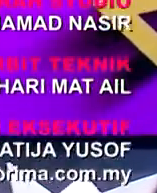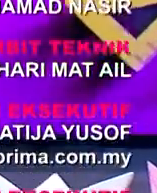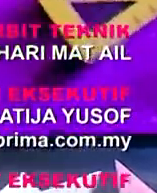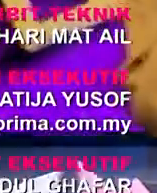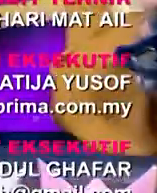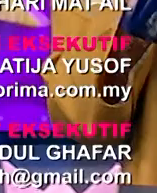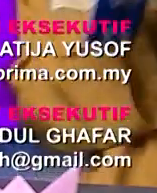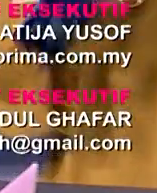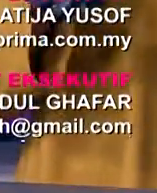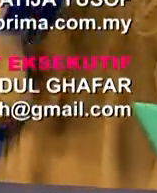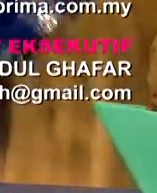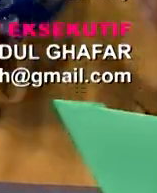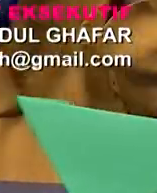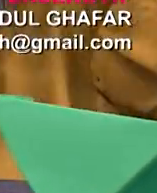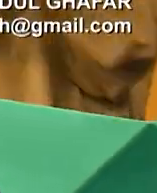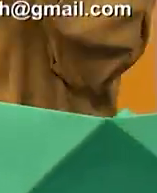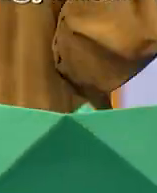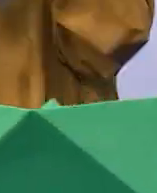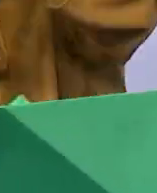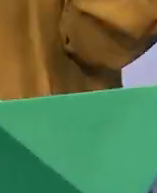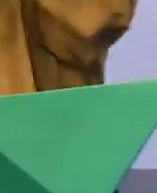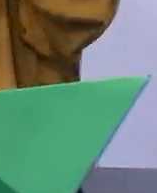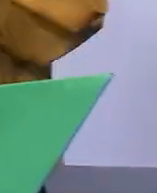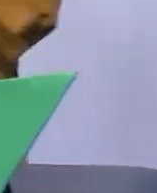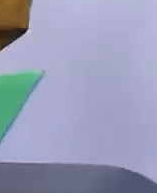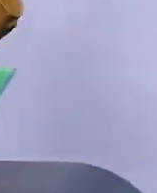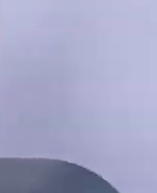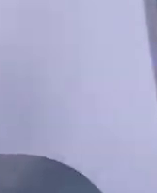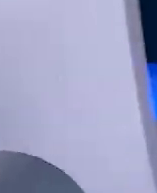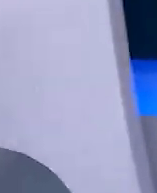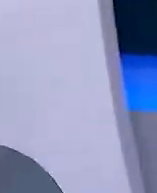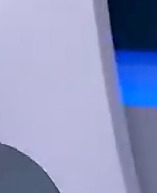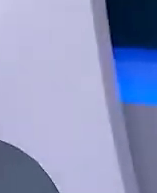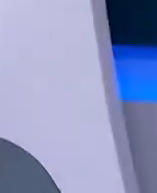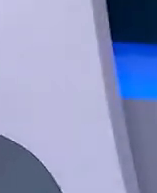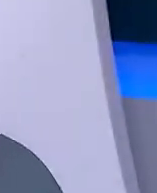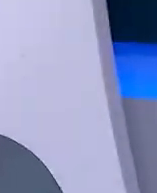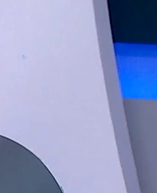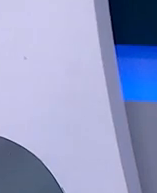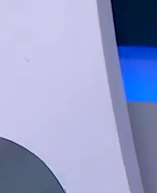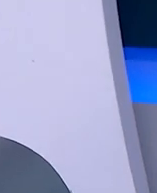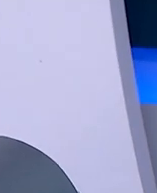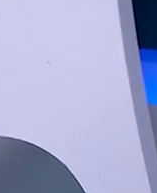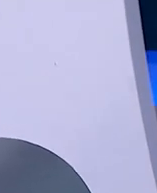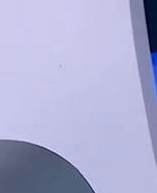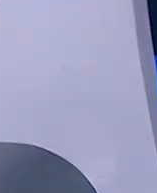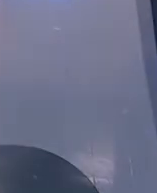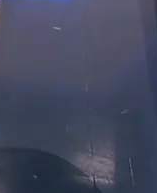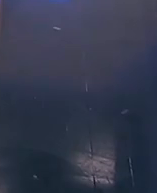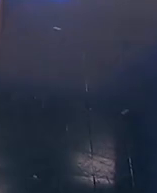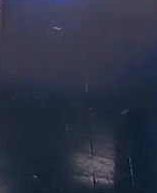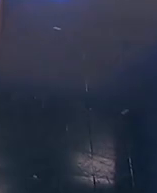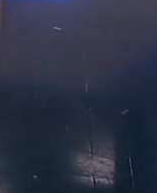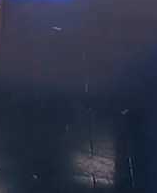la la. La la la la la la la la la. Kita buat lagi boleh cikgu? Lagi